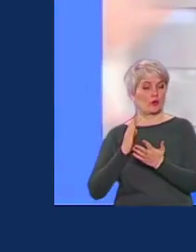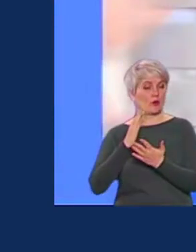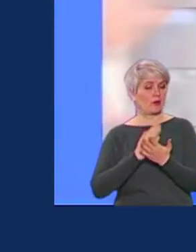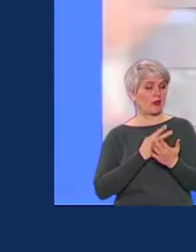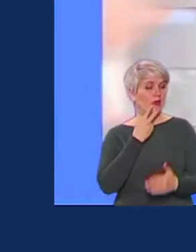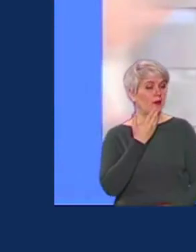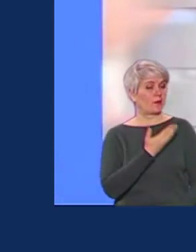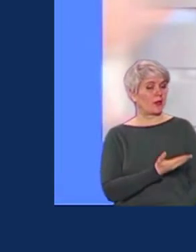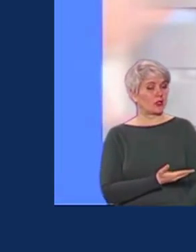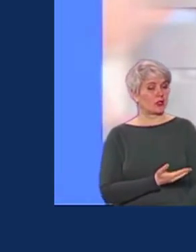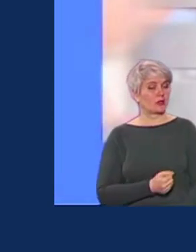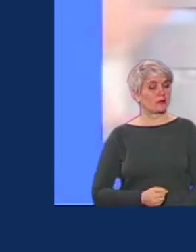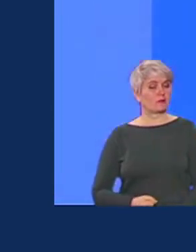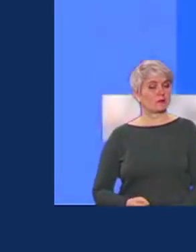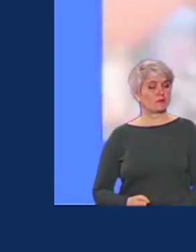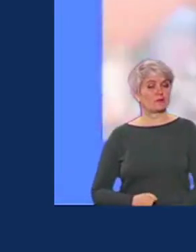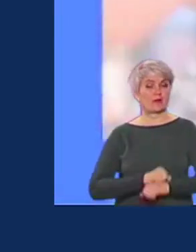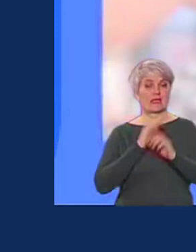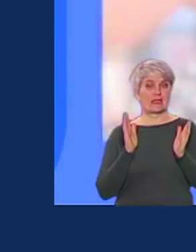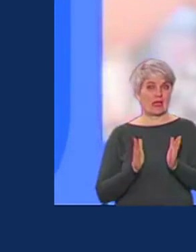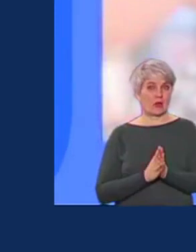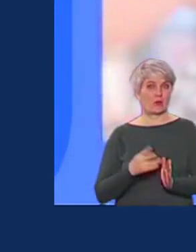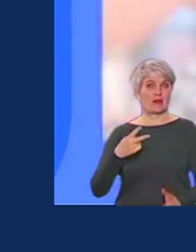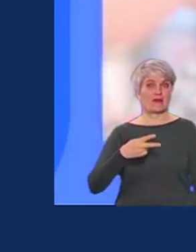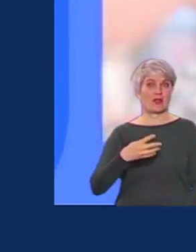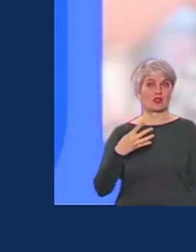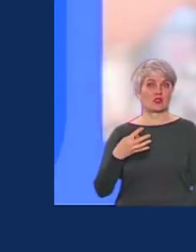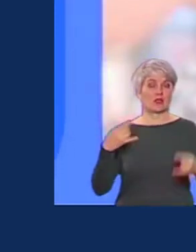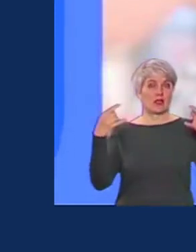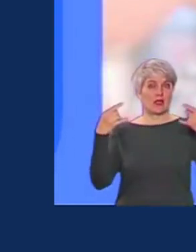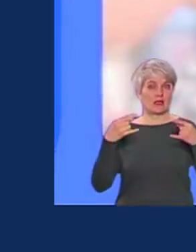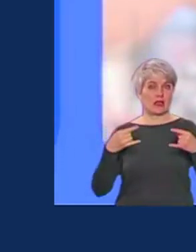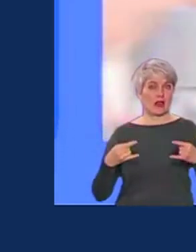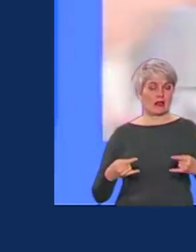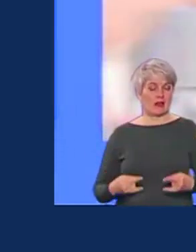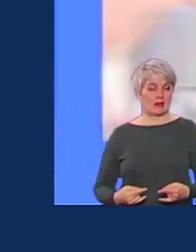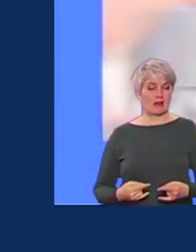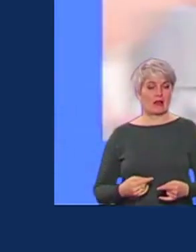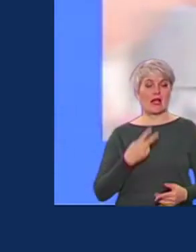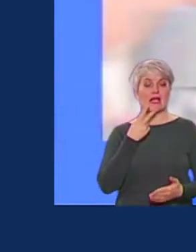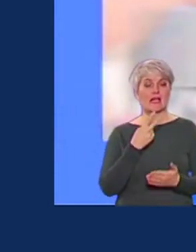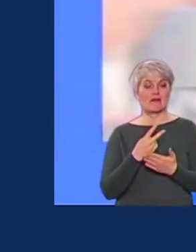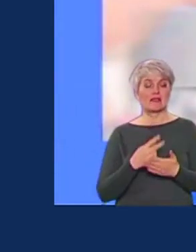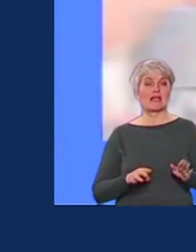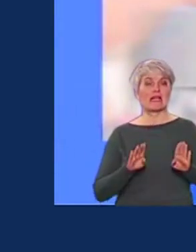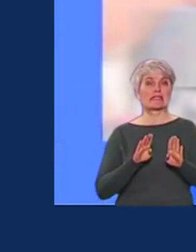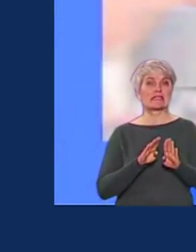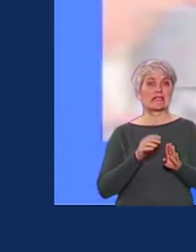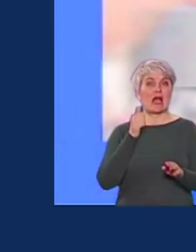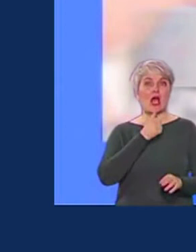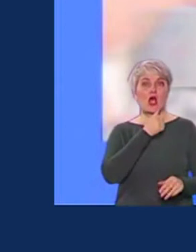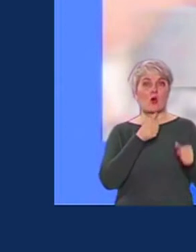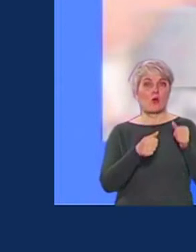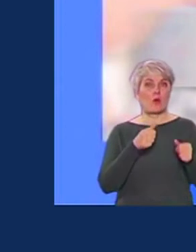медіагруп Україна та Інтермедіагруп. Загалом 24 телеканали. Дивитися закодовані програми на супутникові тепер можна в